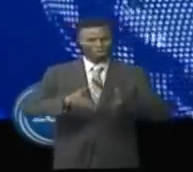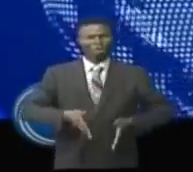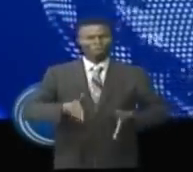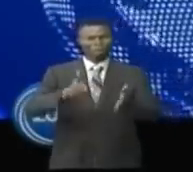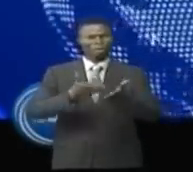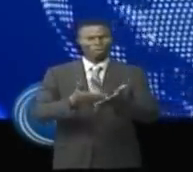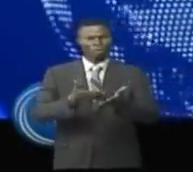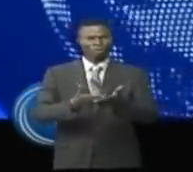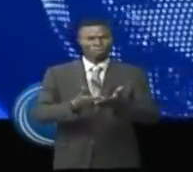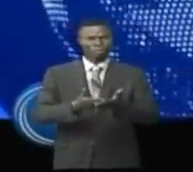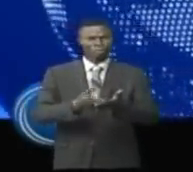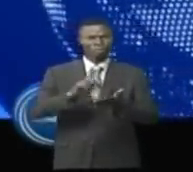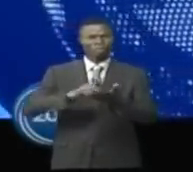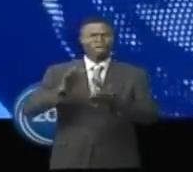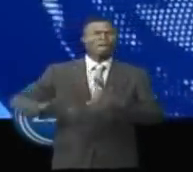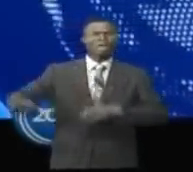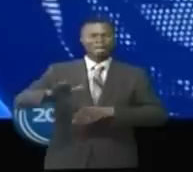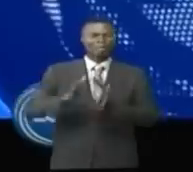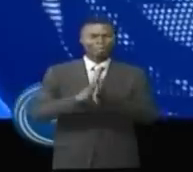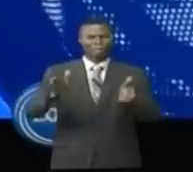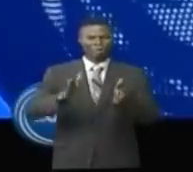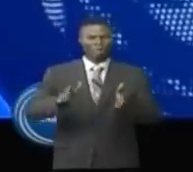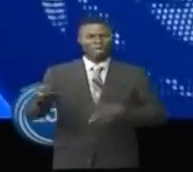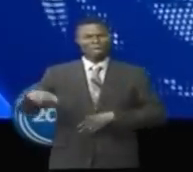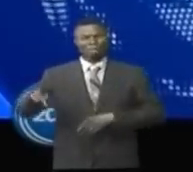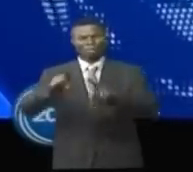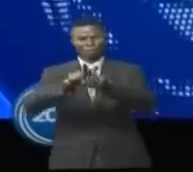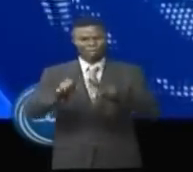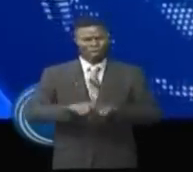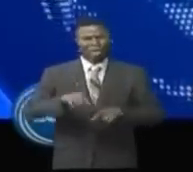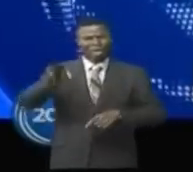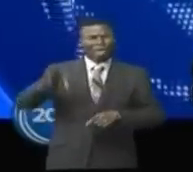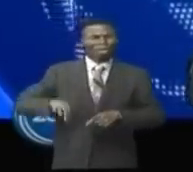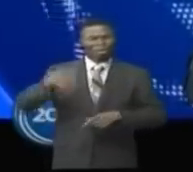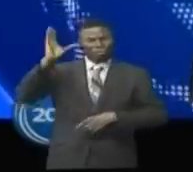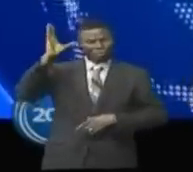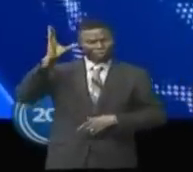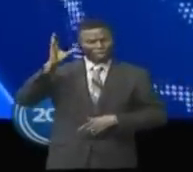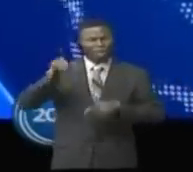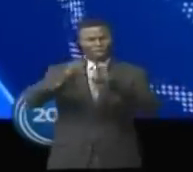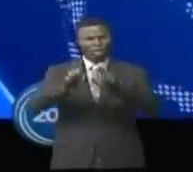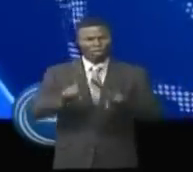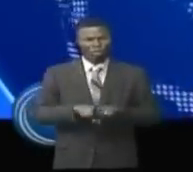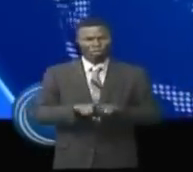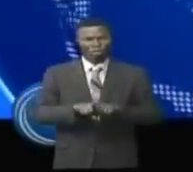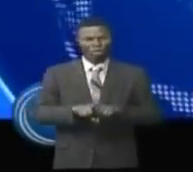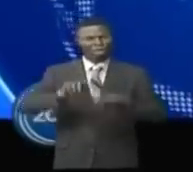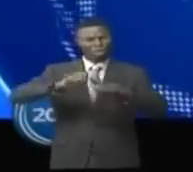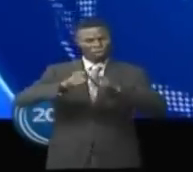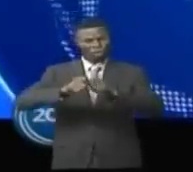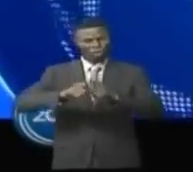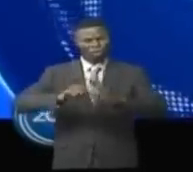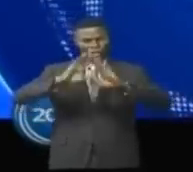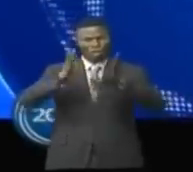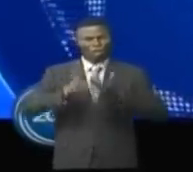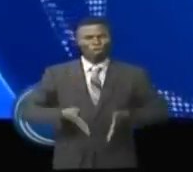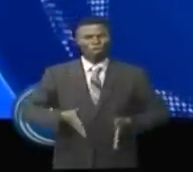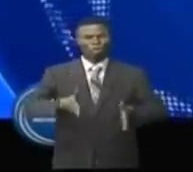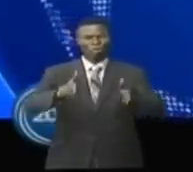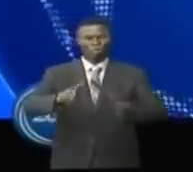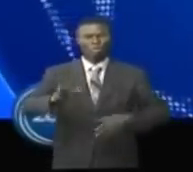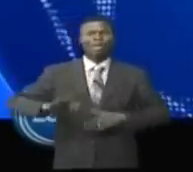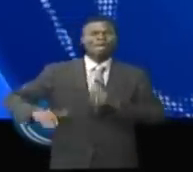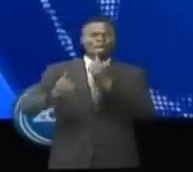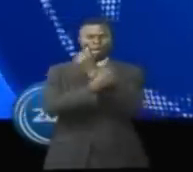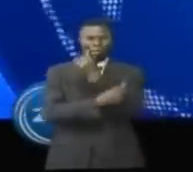routier sur le plan national, provincial et d'intérêt local, mais aussi l'entretien de toute la voirie de la